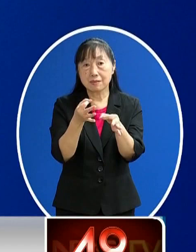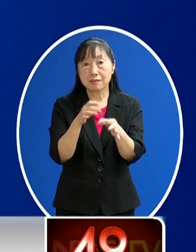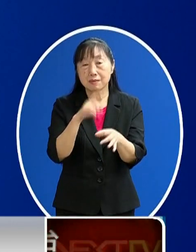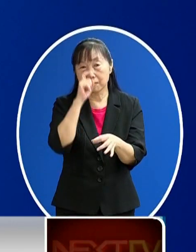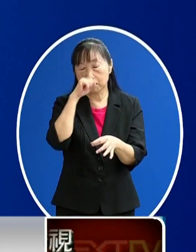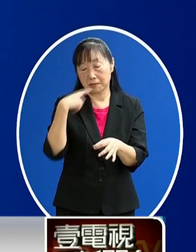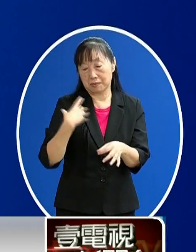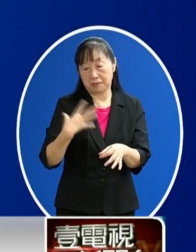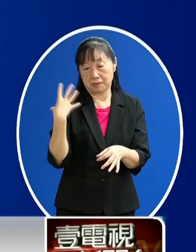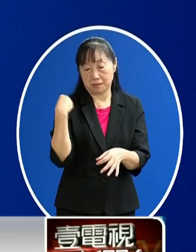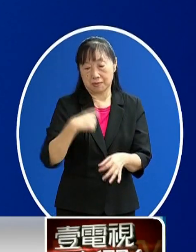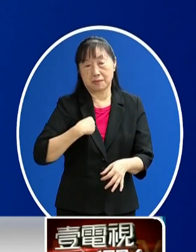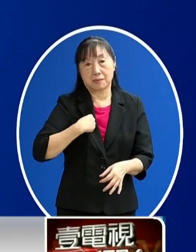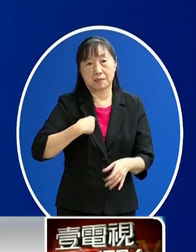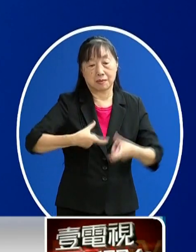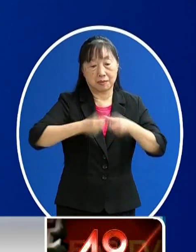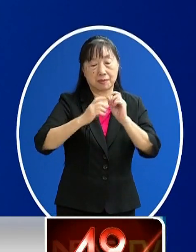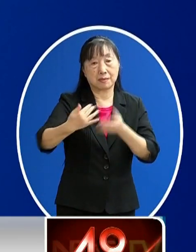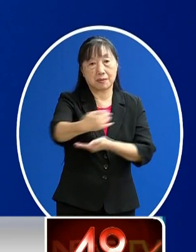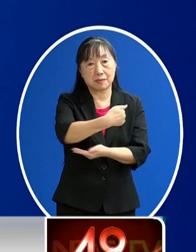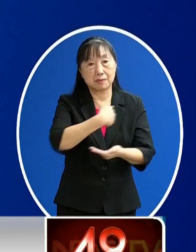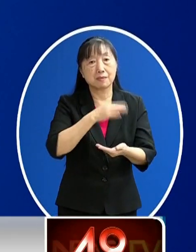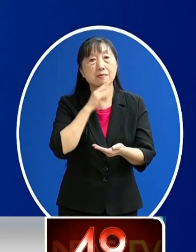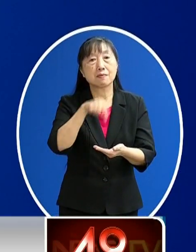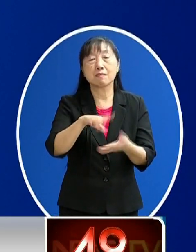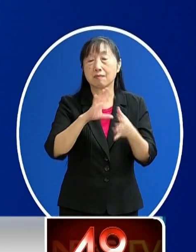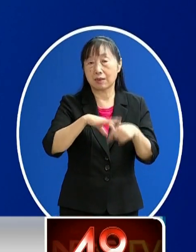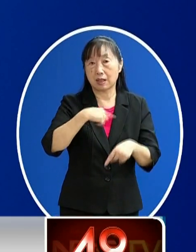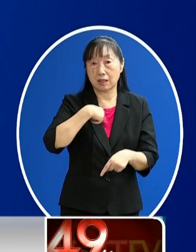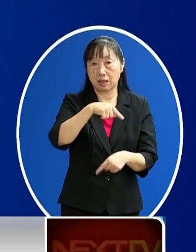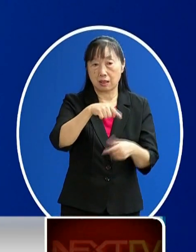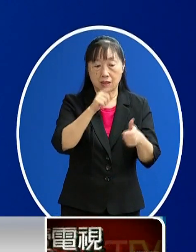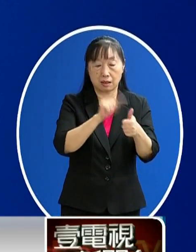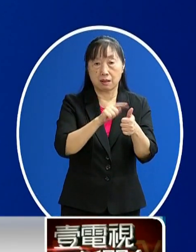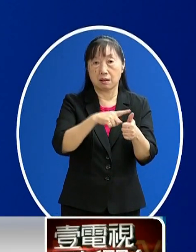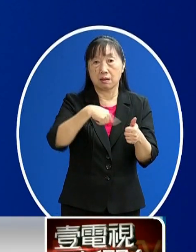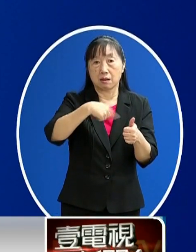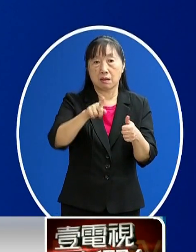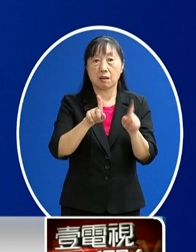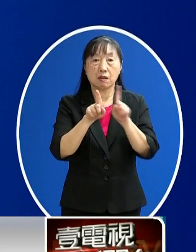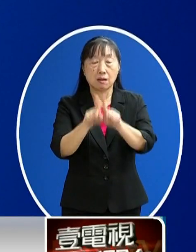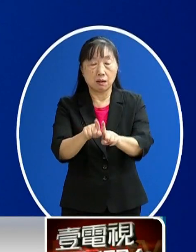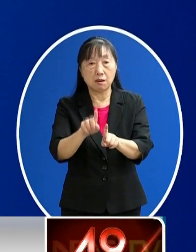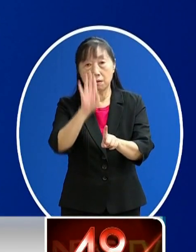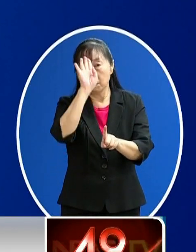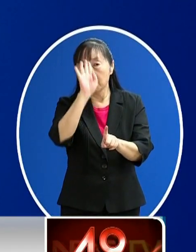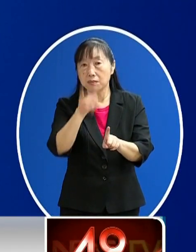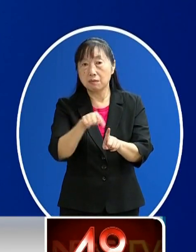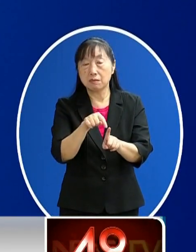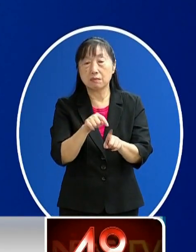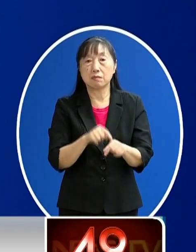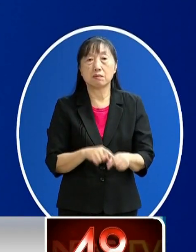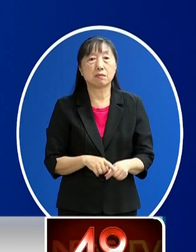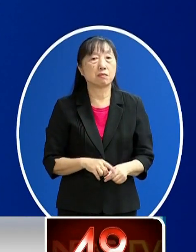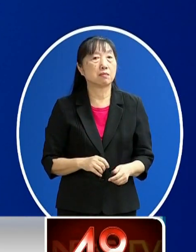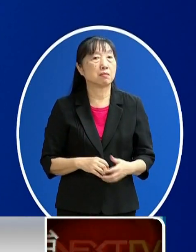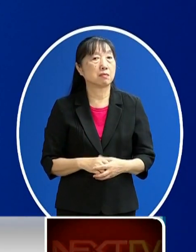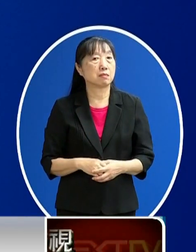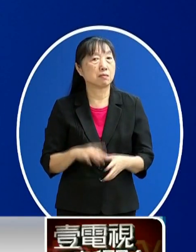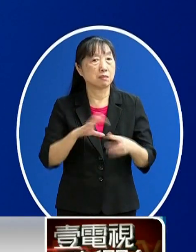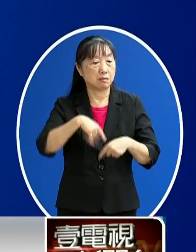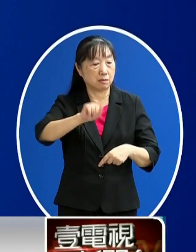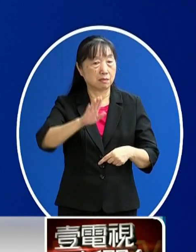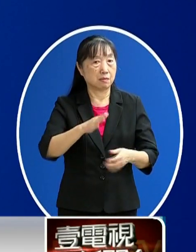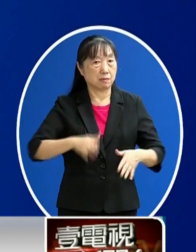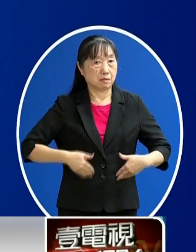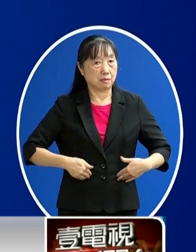的工作，所以他是因为要去担任陪病的工作，所以去这个急诊